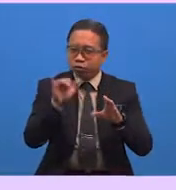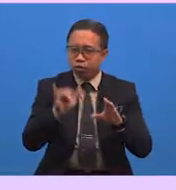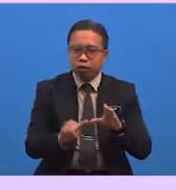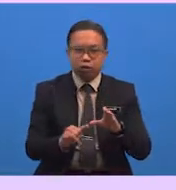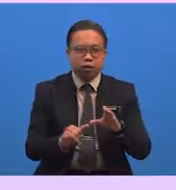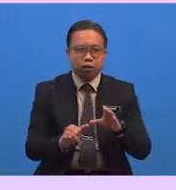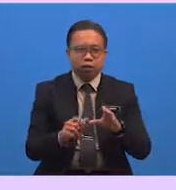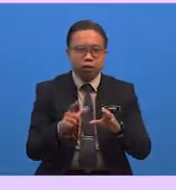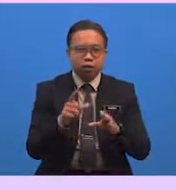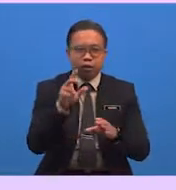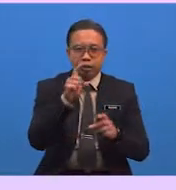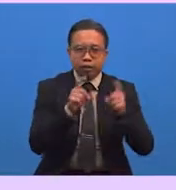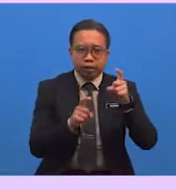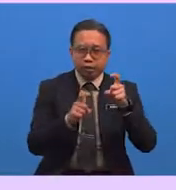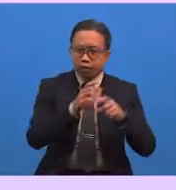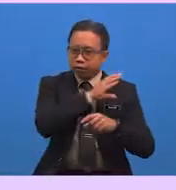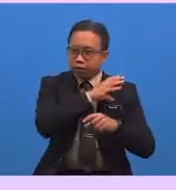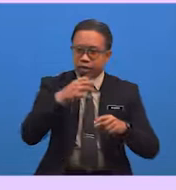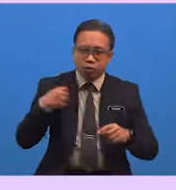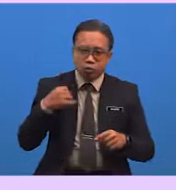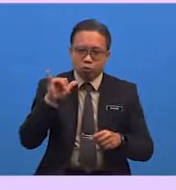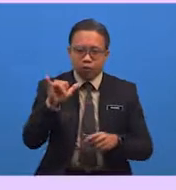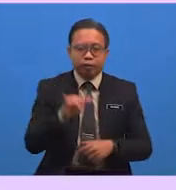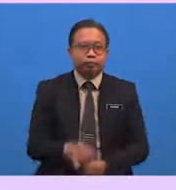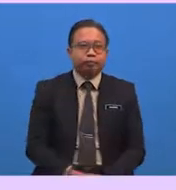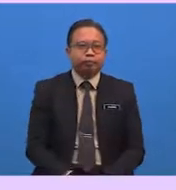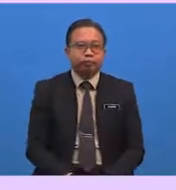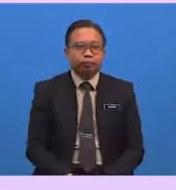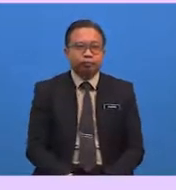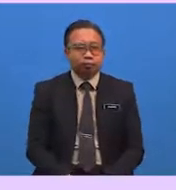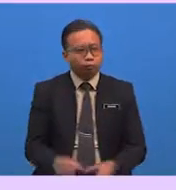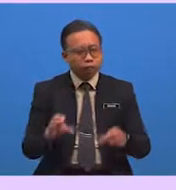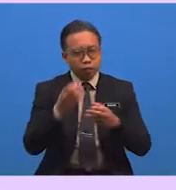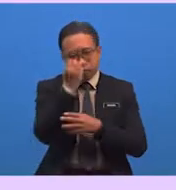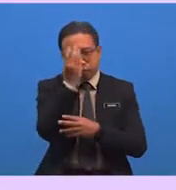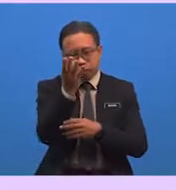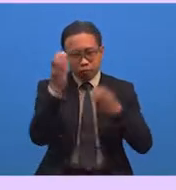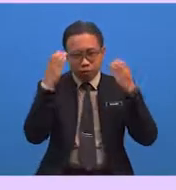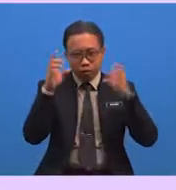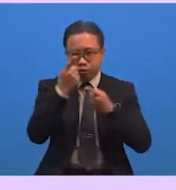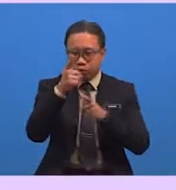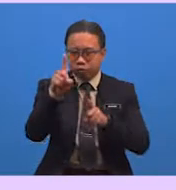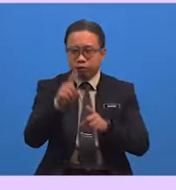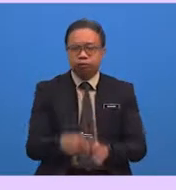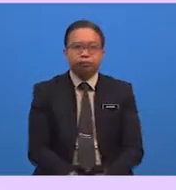dilabel dengan X dan Y. Cuba beritahu cikgu